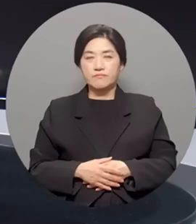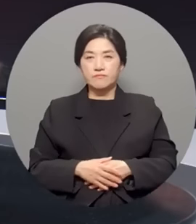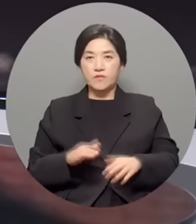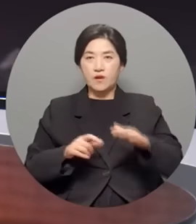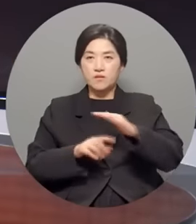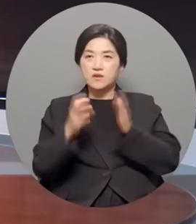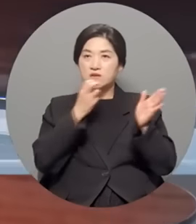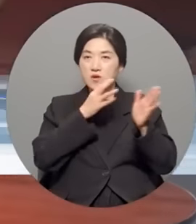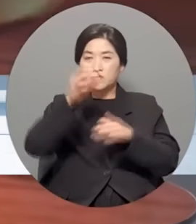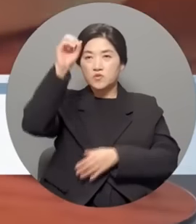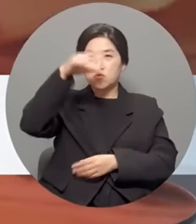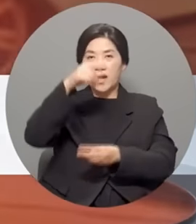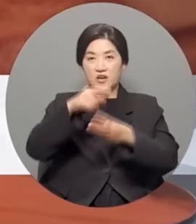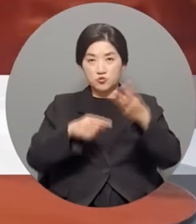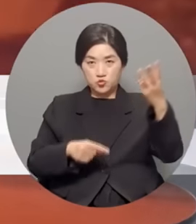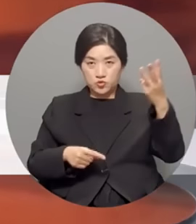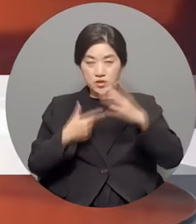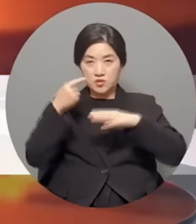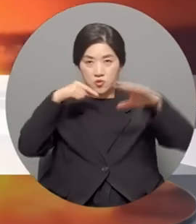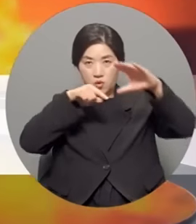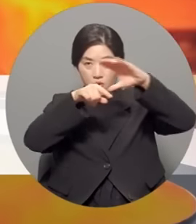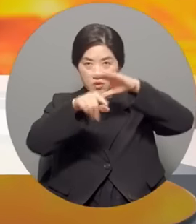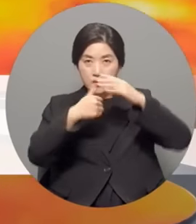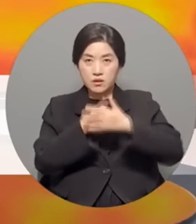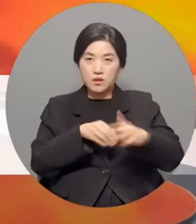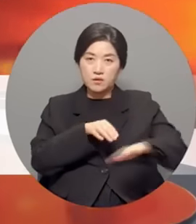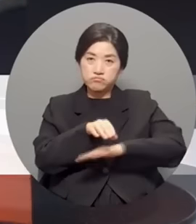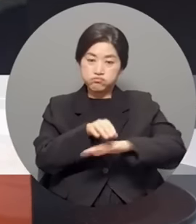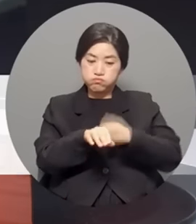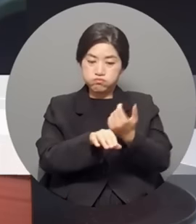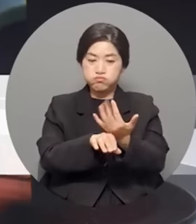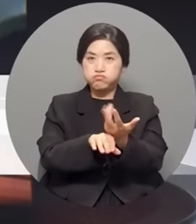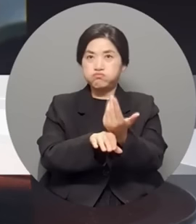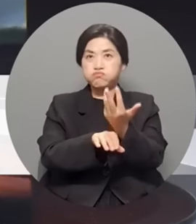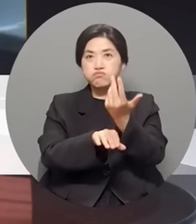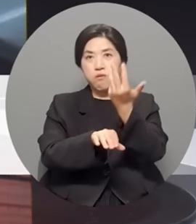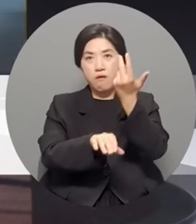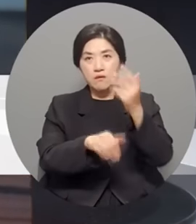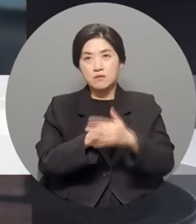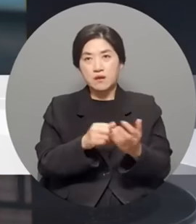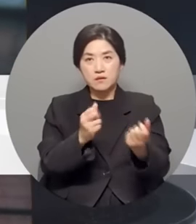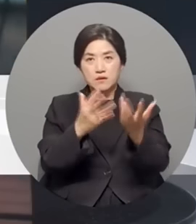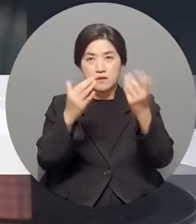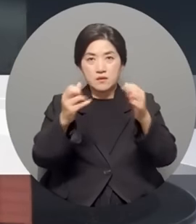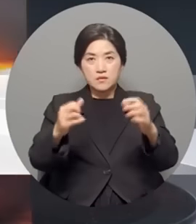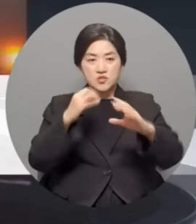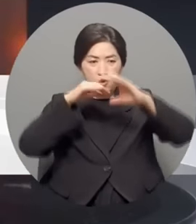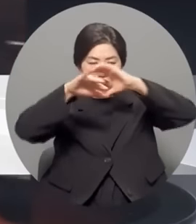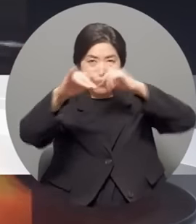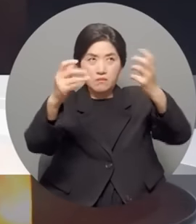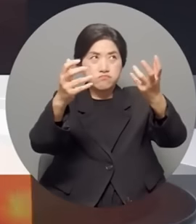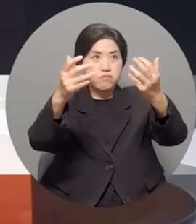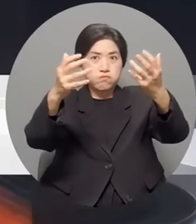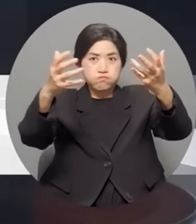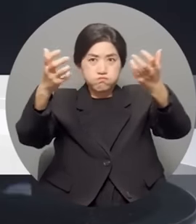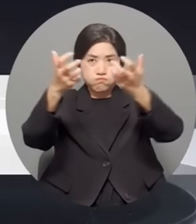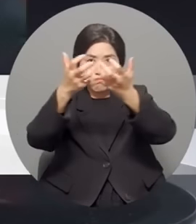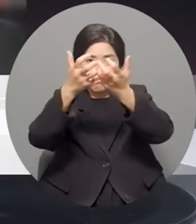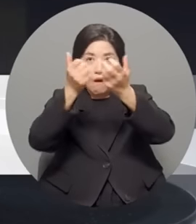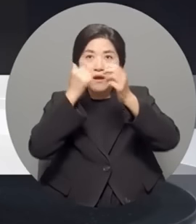오늘 오전 경기도 양주시의 한 터널 안에서 달리던 차량에 불이 났습니다. 연기가 터널 안에 차오르는